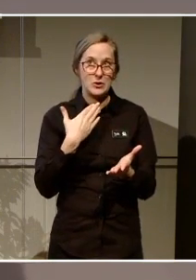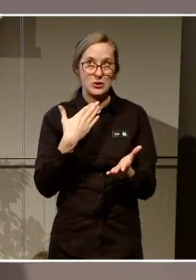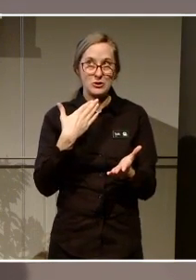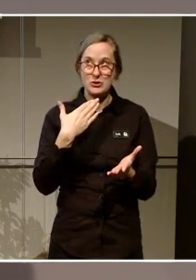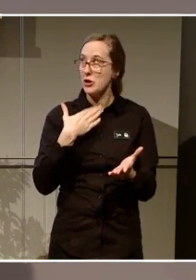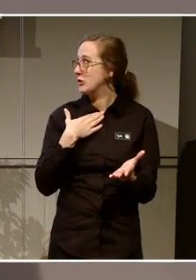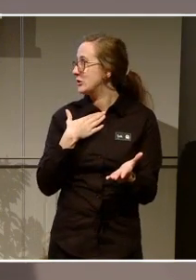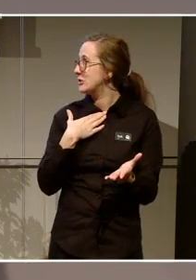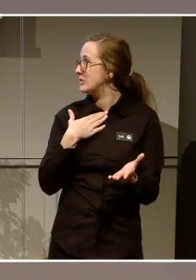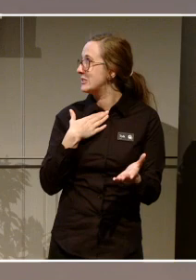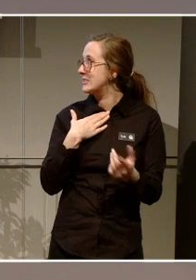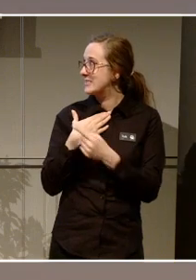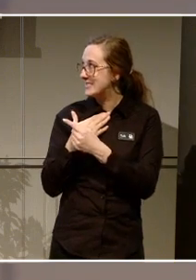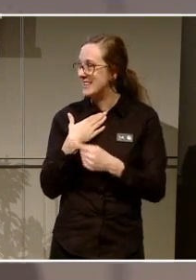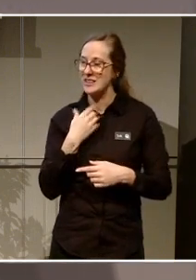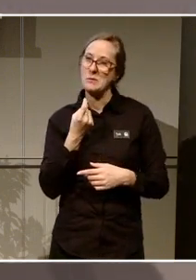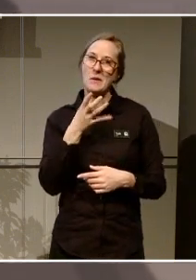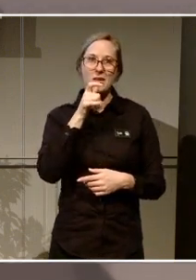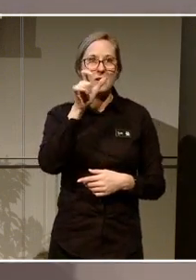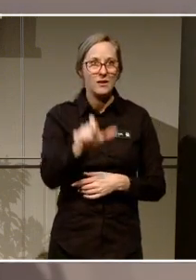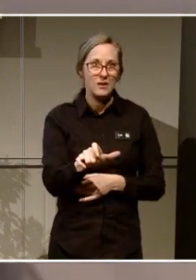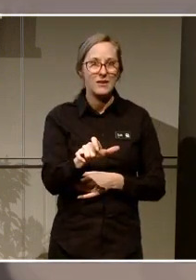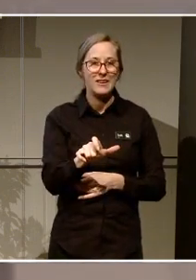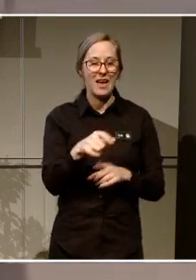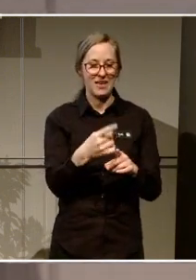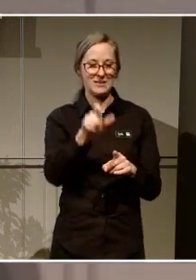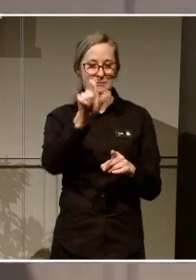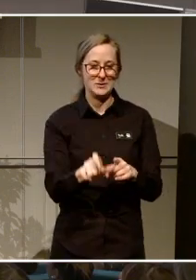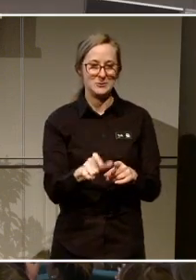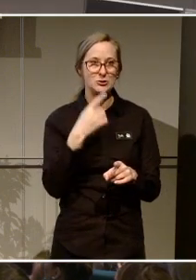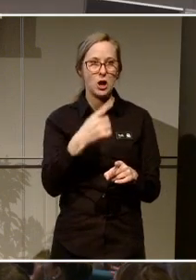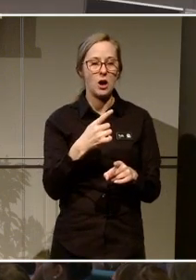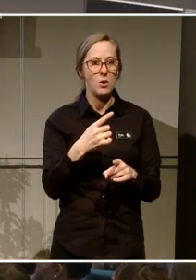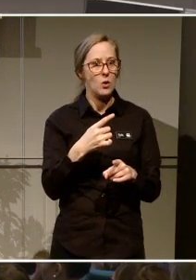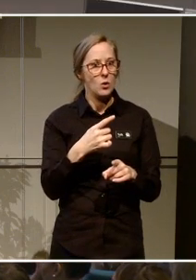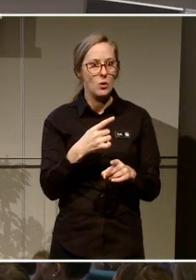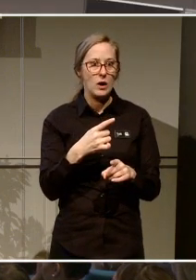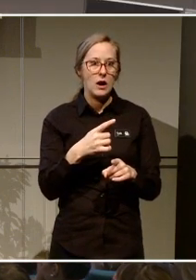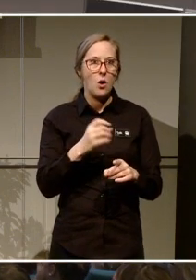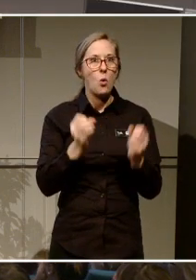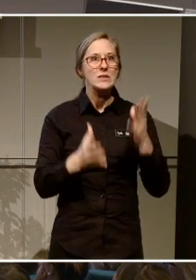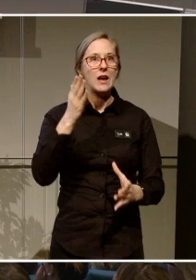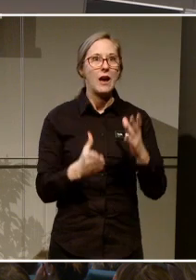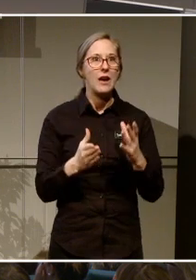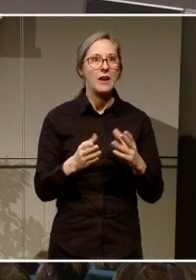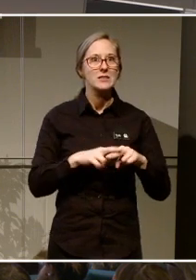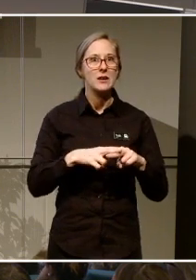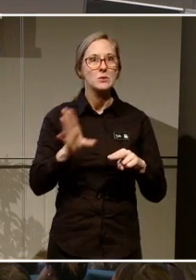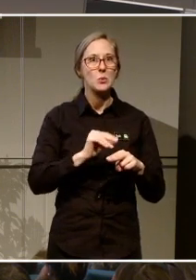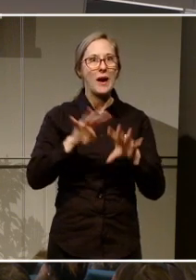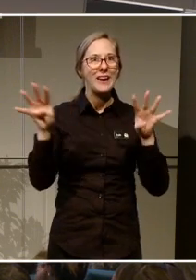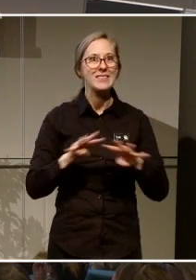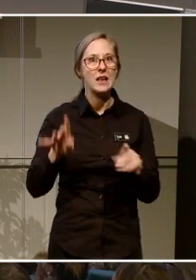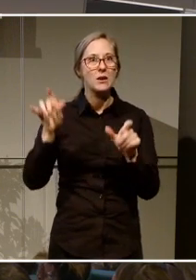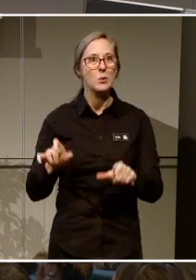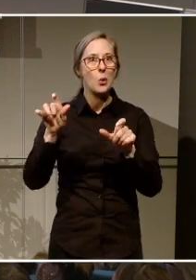golvet. Jag gillar särskilt den här att man tror att det är så ökad osäkerhet med patientjournaler när de ligger på nätet. Och så är det